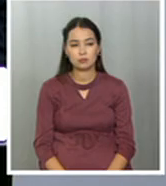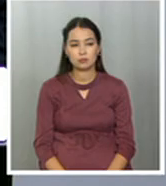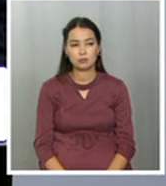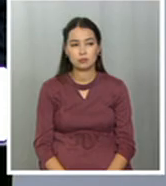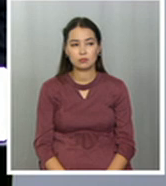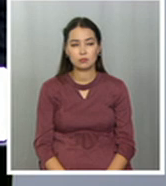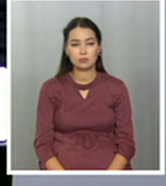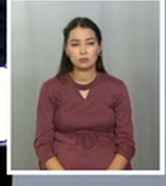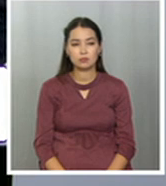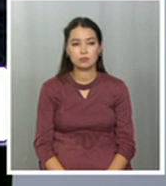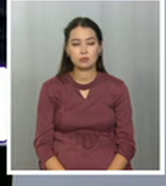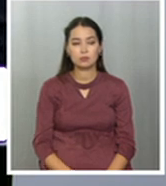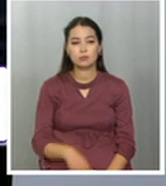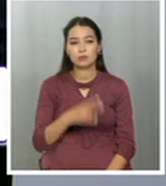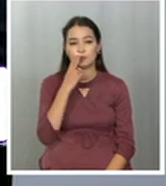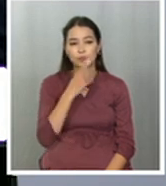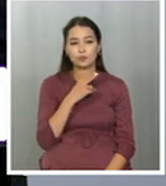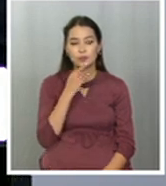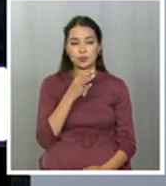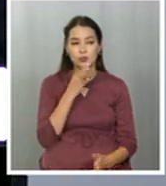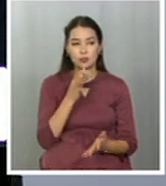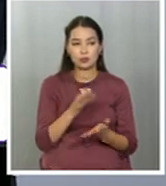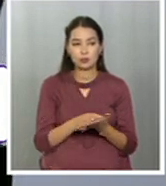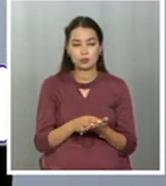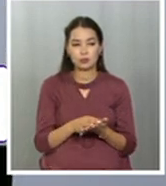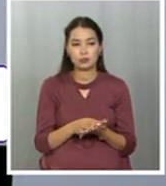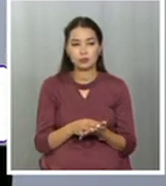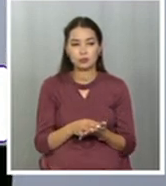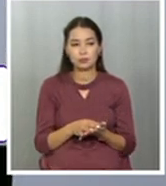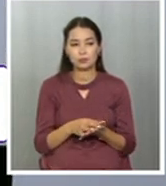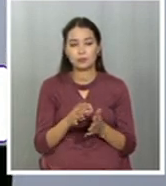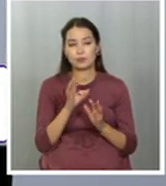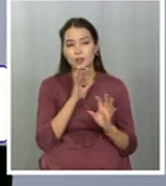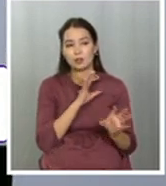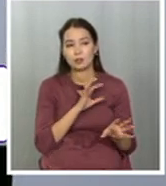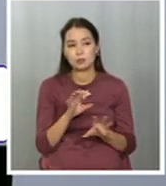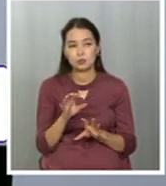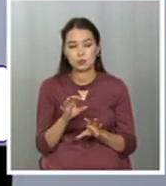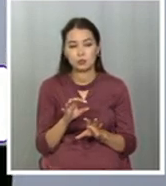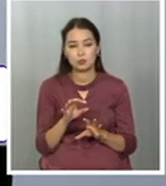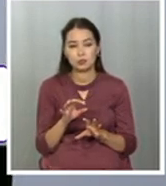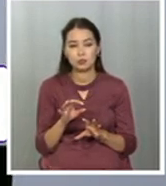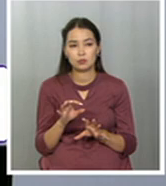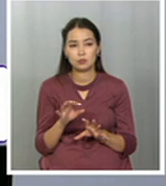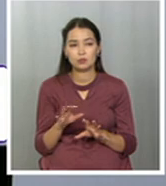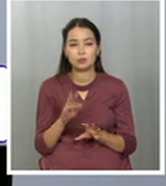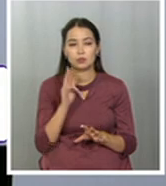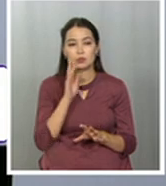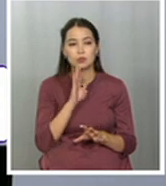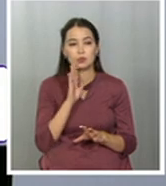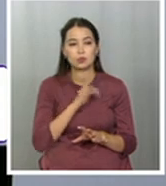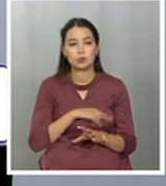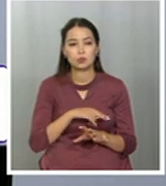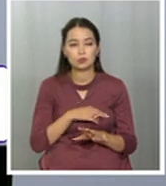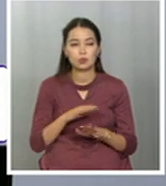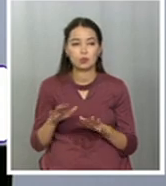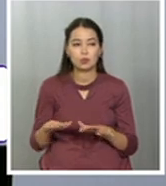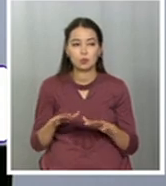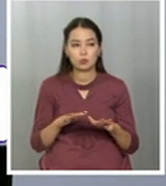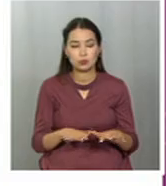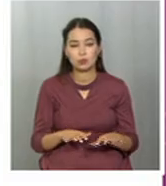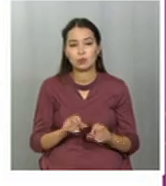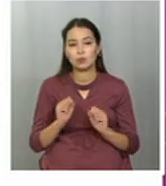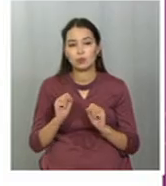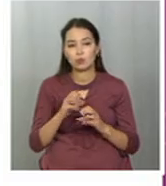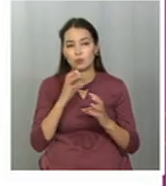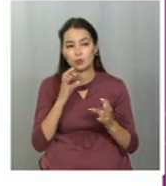Ендеше жауабына назар аударыңыздар. Яғни ол қамтамасыз ету, су ресурстарын орналастыру, қорғаныс қызметін